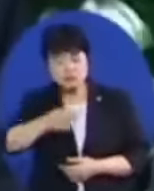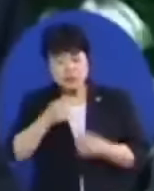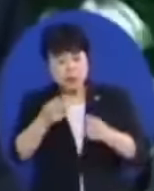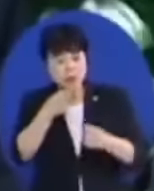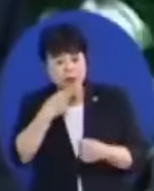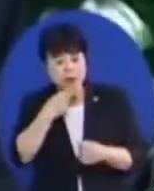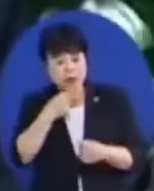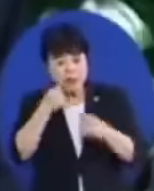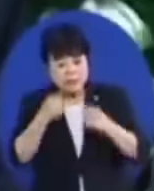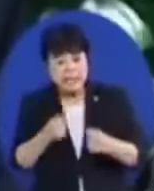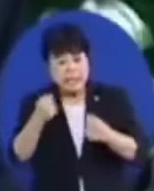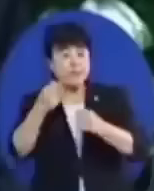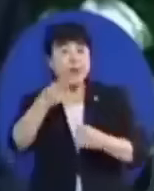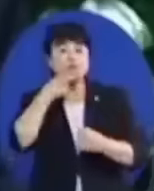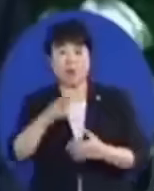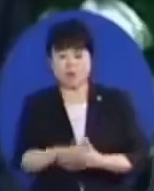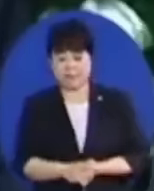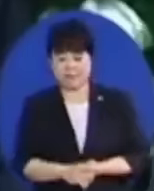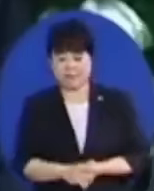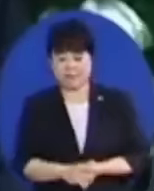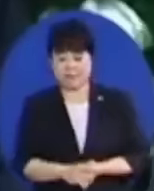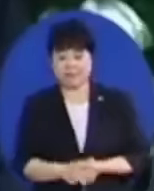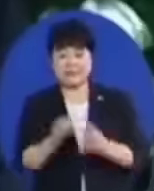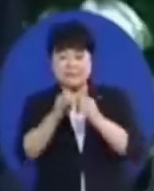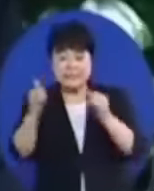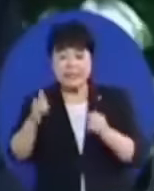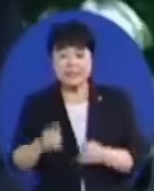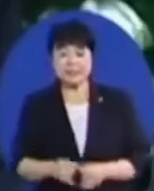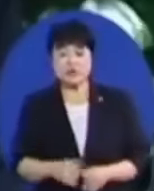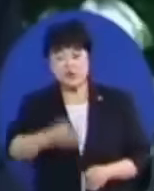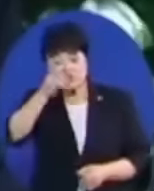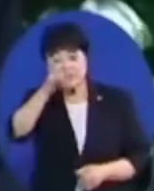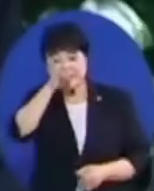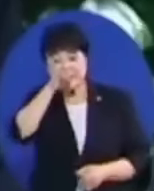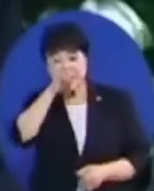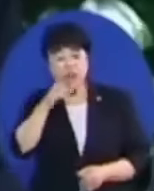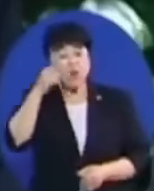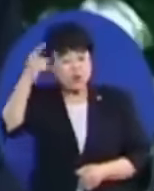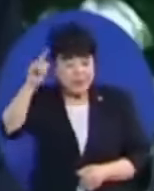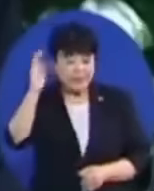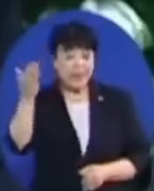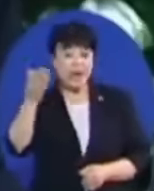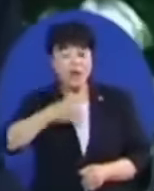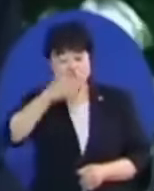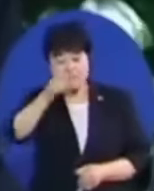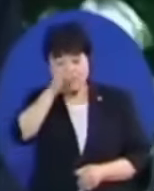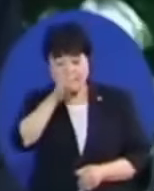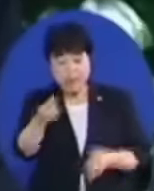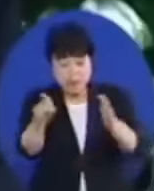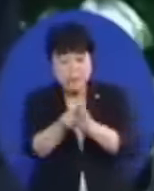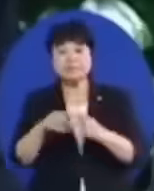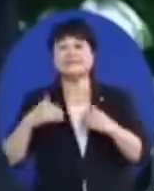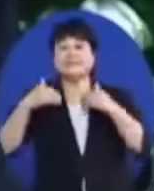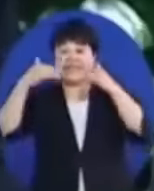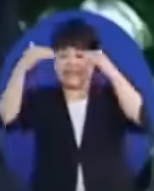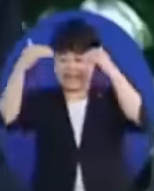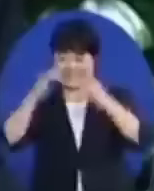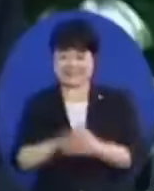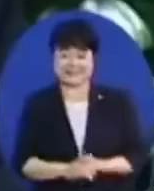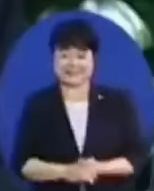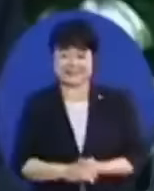없으면 살아갈 힘도 없는 것입니다. 인간은 누구든지 꿈이 있어야 위대해지고 꿈이 있어야 믿음이 자랍니다. 그러므로